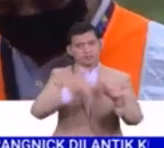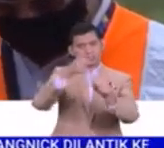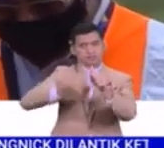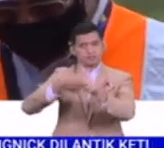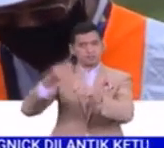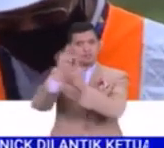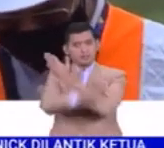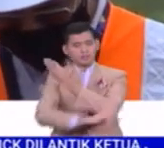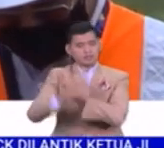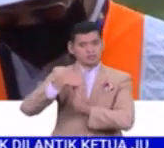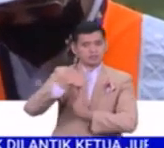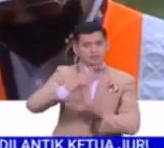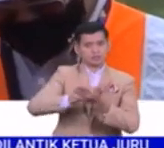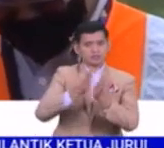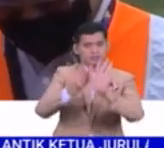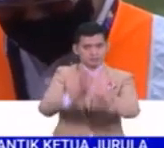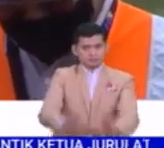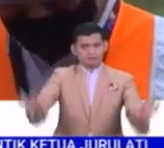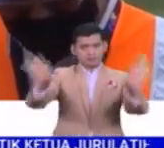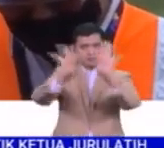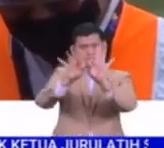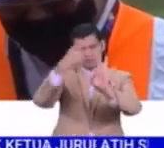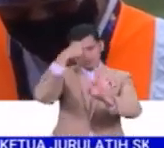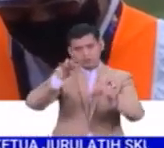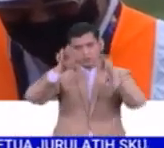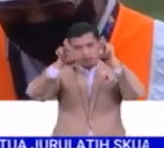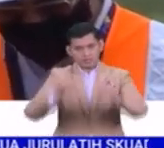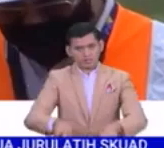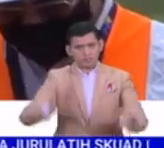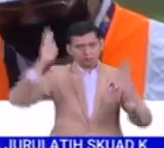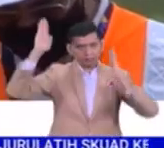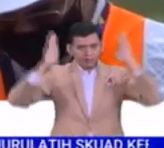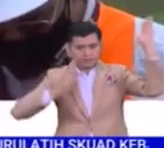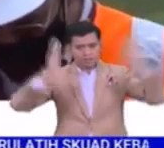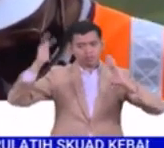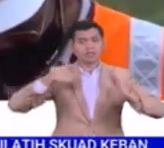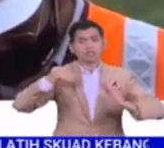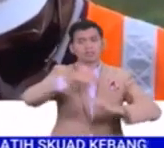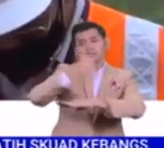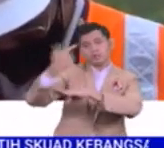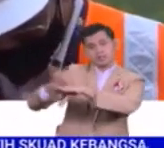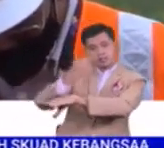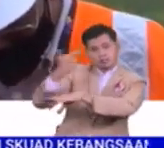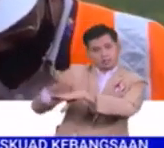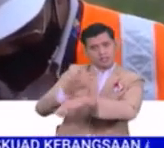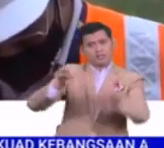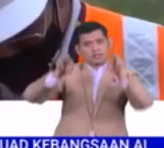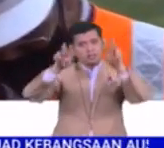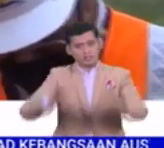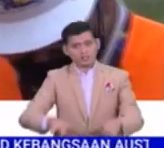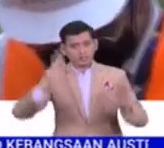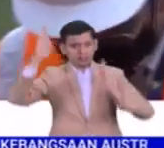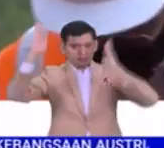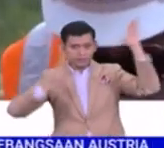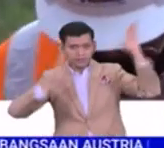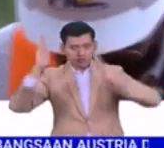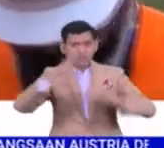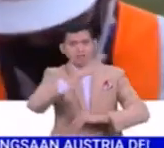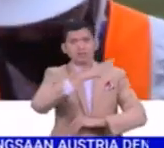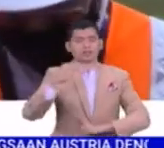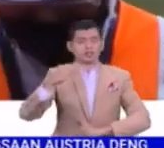kita utamakan lokal daripada negeri itu juga, Bumi Putera juga. Pihak CCC pun ada